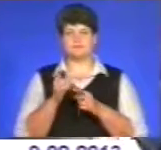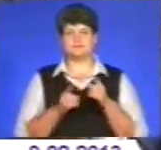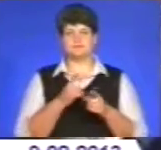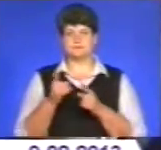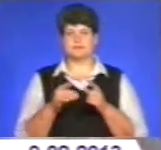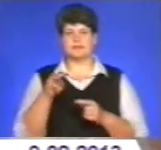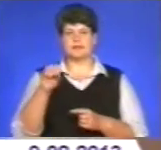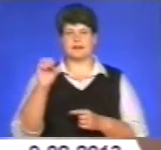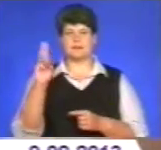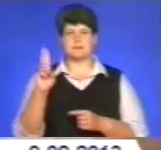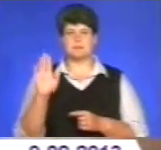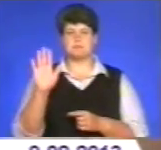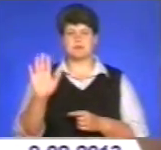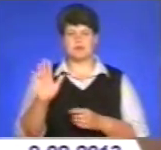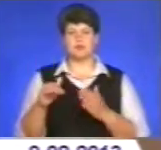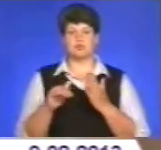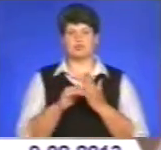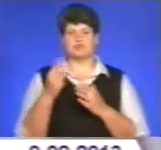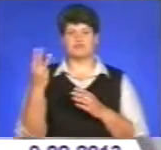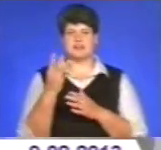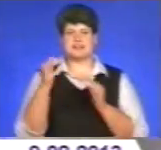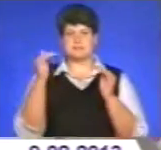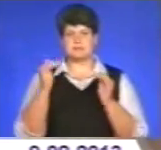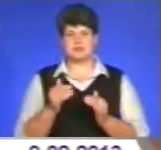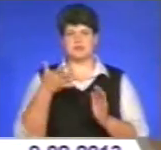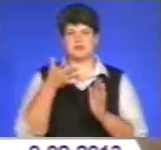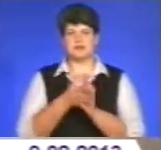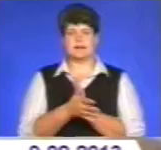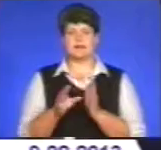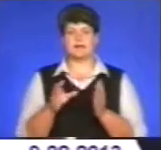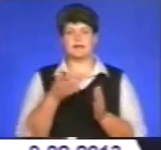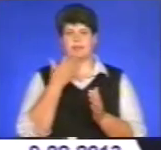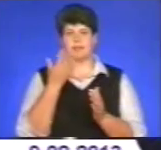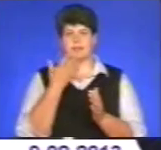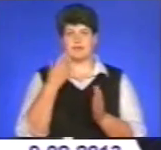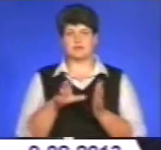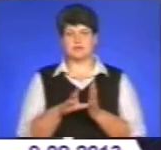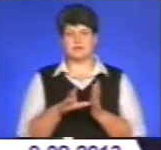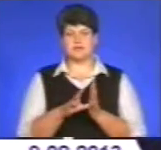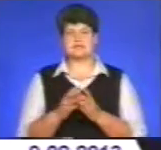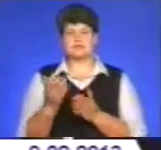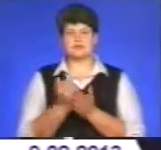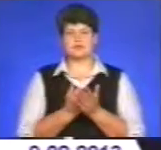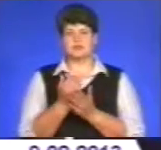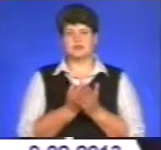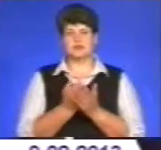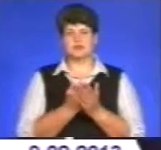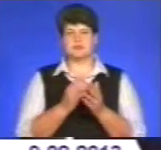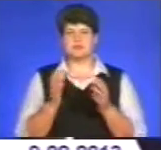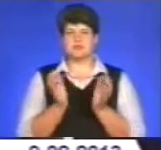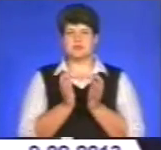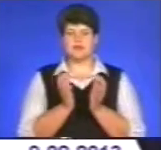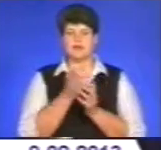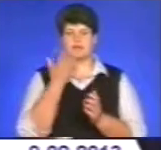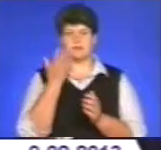тепломагістралей ТЕЦ-5, яка допоможе втричі зменшити витрати теплоенергії. Саме заощадження тепла гарантуватиме стабільні ціни,